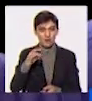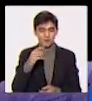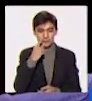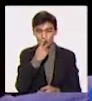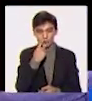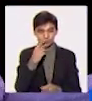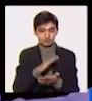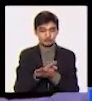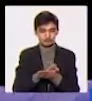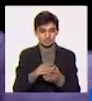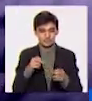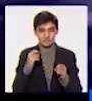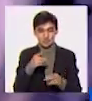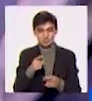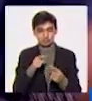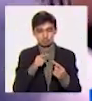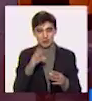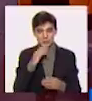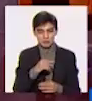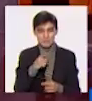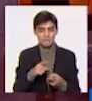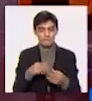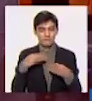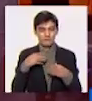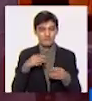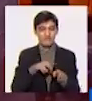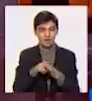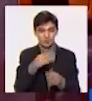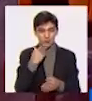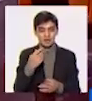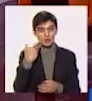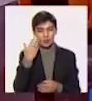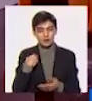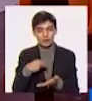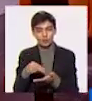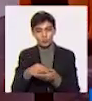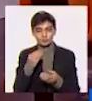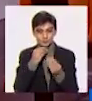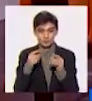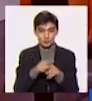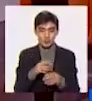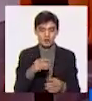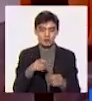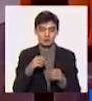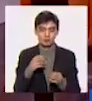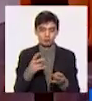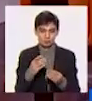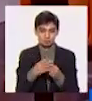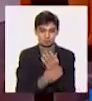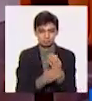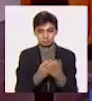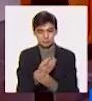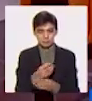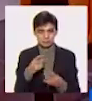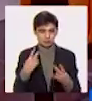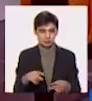для организма не вредно. И вот еще, когда мы идем за покупками, стоит ли надевать перчатки или не надо? Нет, перчатки надевать не